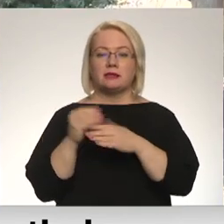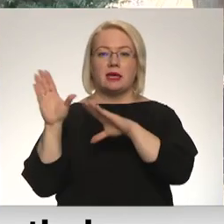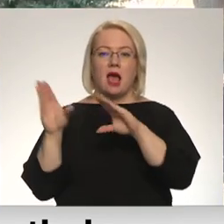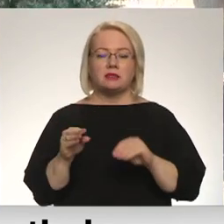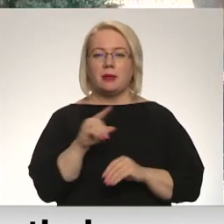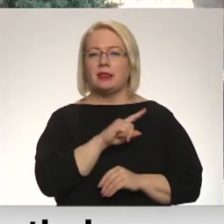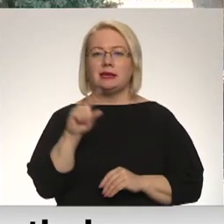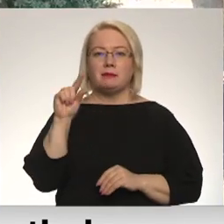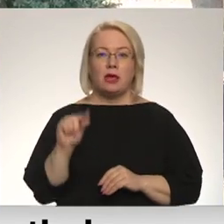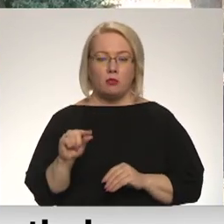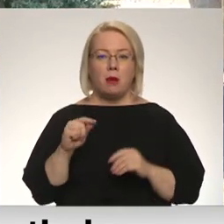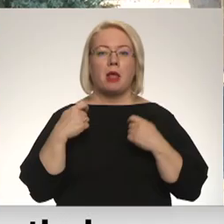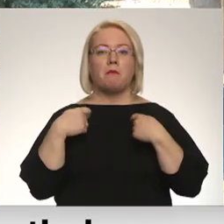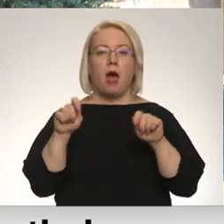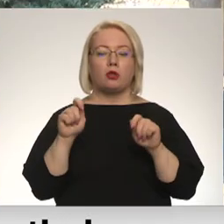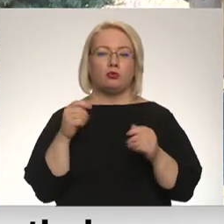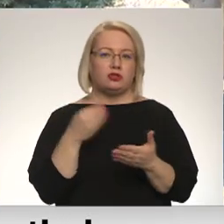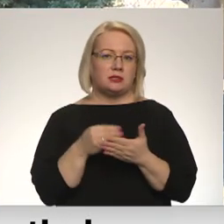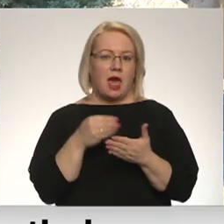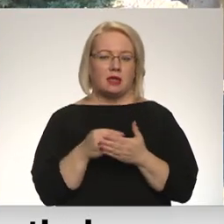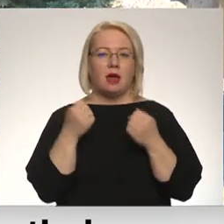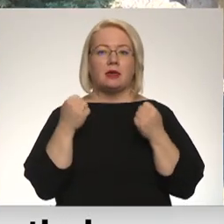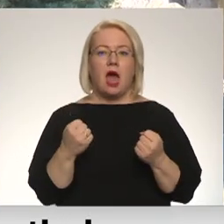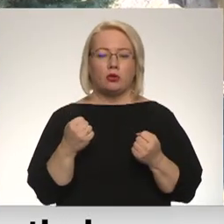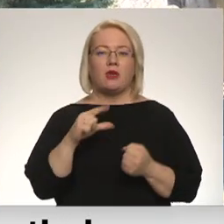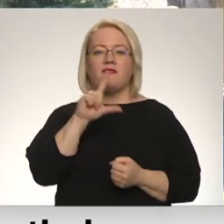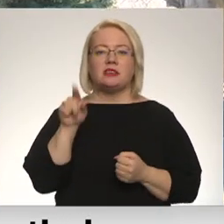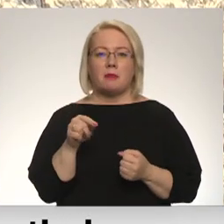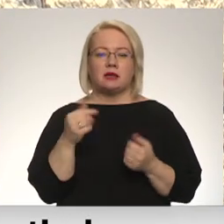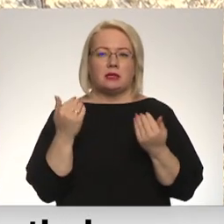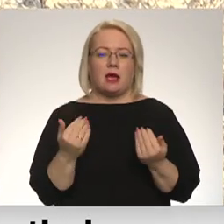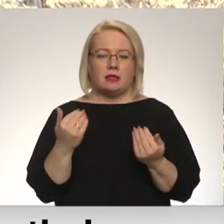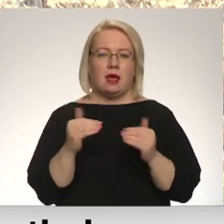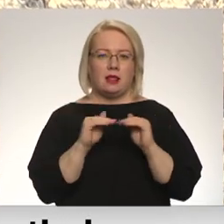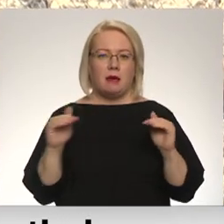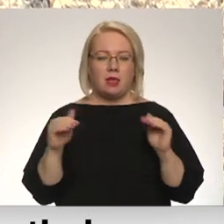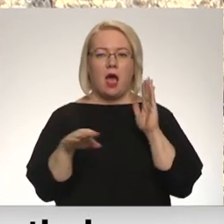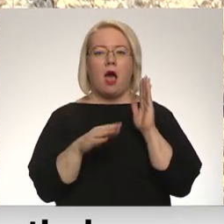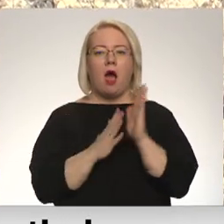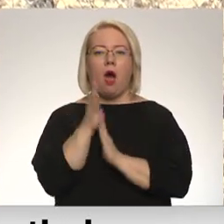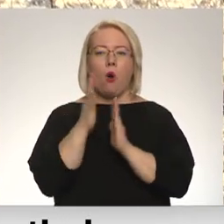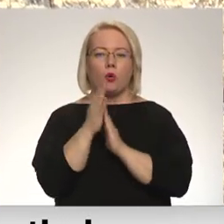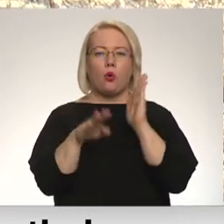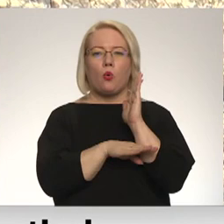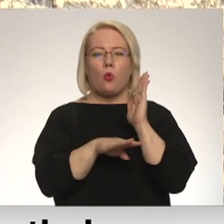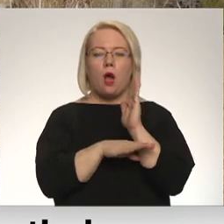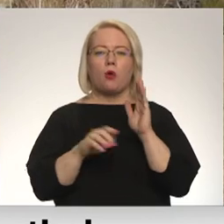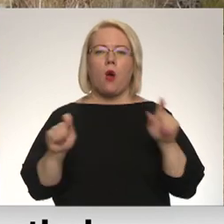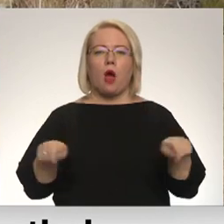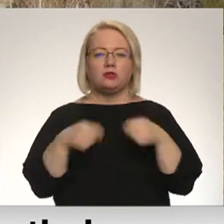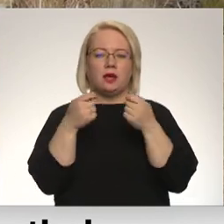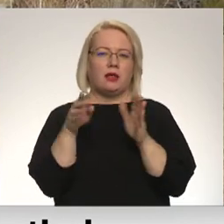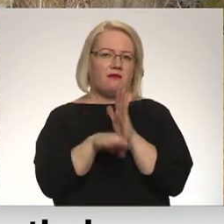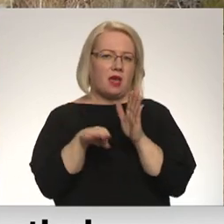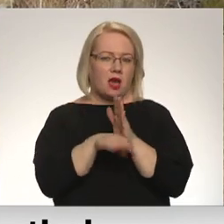minimumam, bet pārdošanas cena jānotur vismaz pašreizējā līmenī. Augļkoku audzētājiem tas gan esot mazliet vienkāršāk,